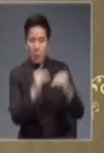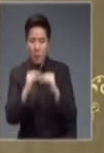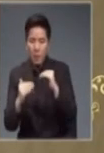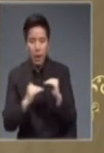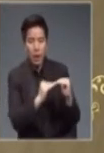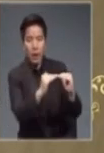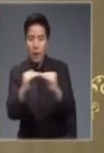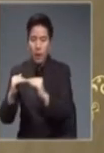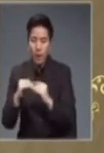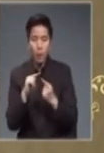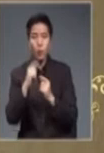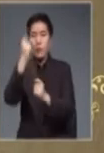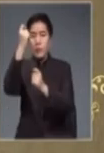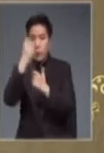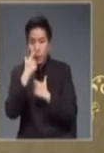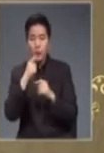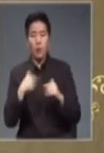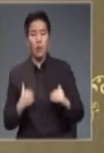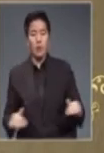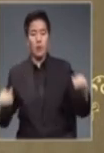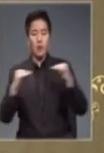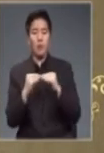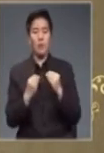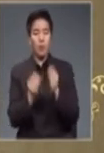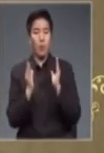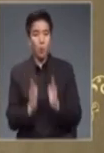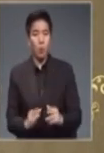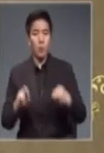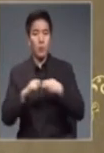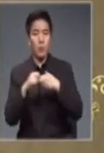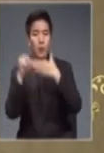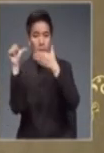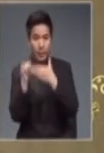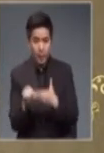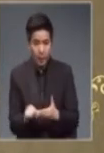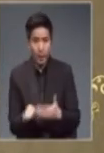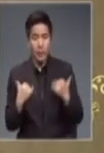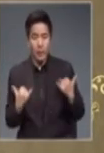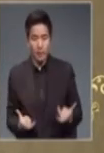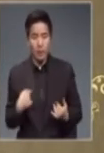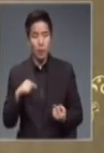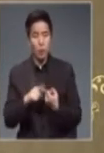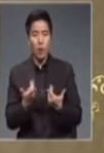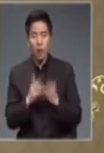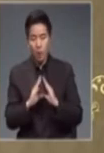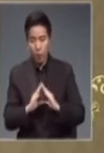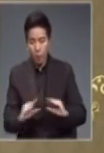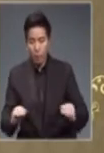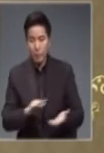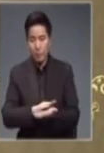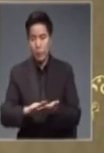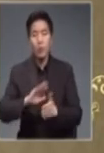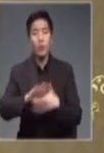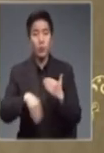การเมืองในเชิงบวกสร้างสรรค์ให้เกิดขึ้นในบ้านเมืองของเราให้จงได้ทั้งนี้เพื่อการเป็นรูปประเทศและการเลือกตั้งในอนาค